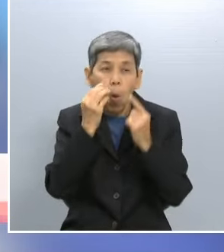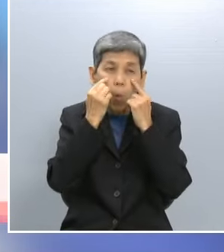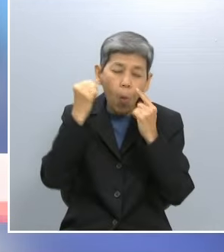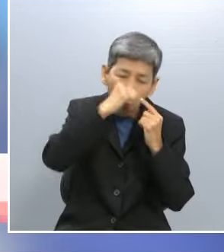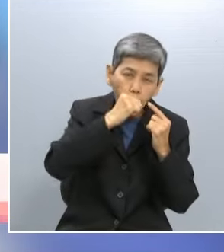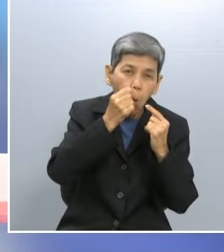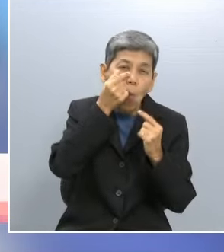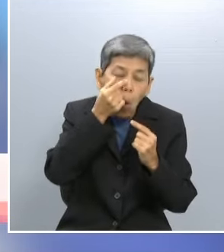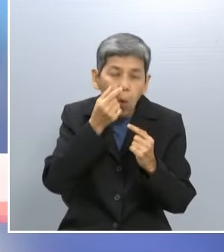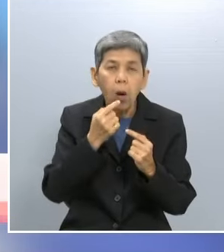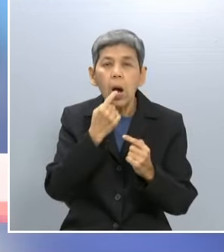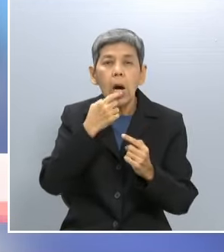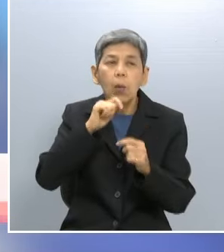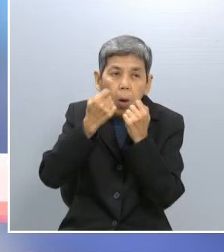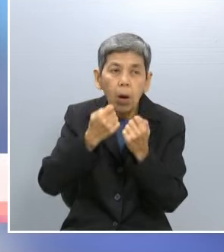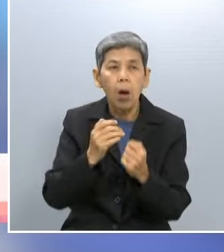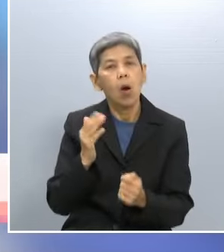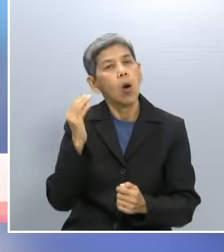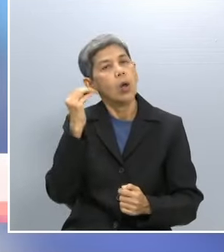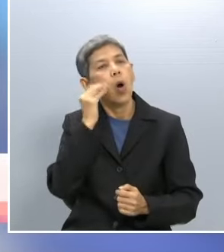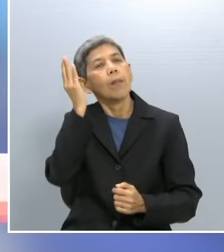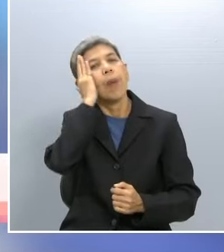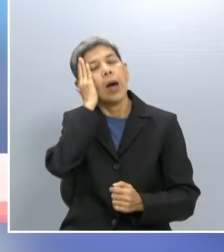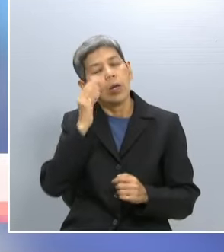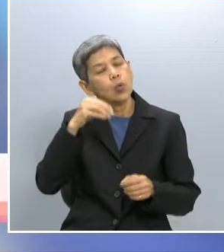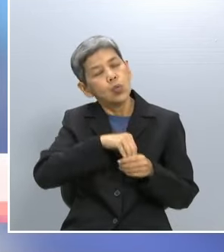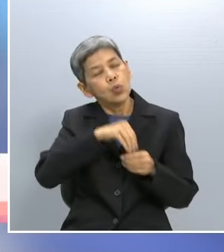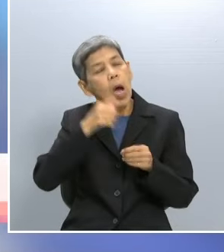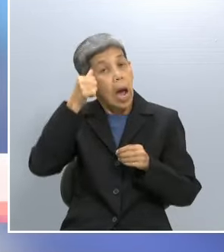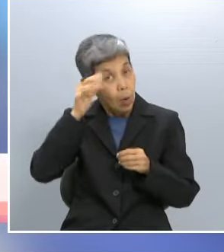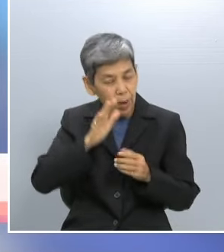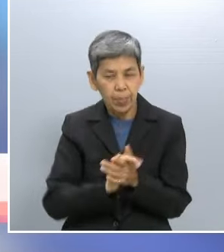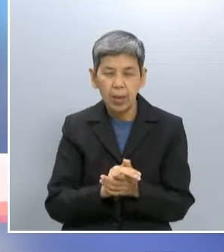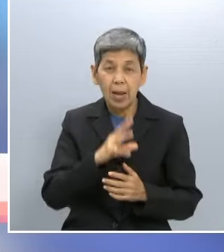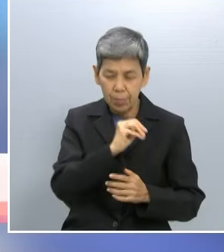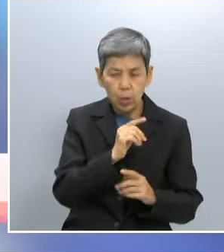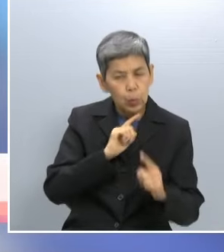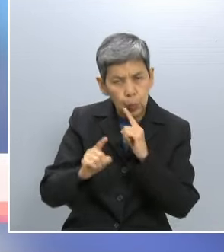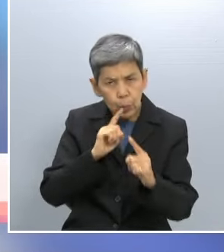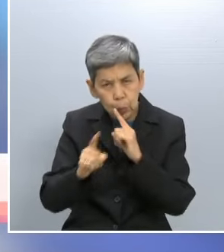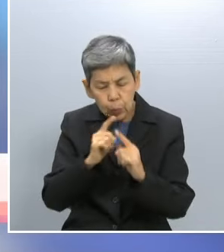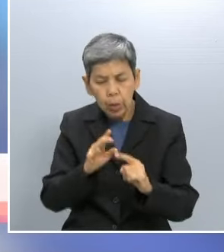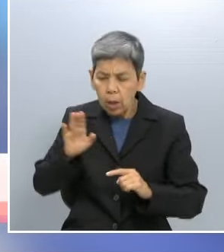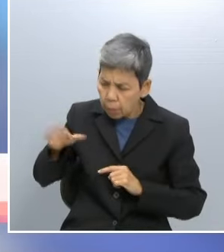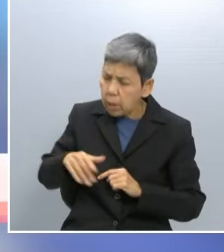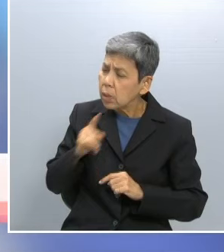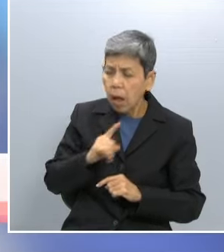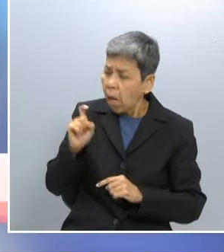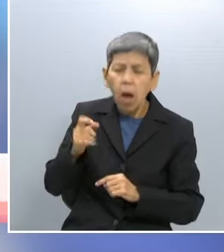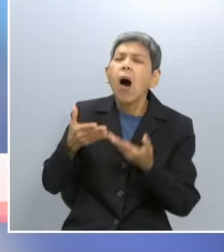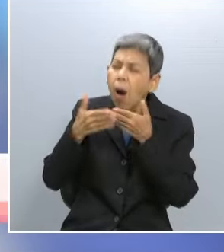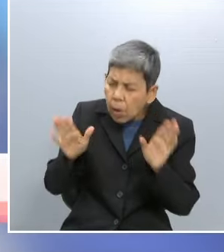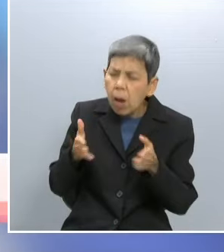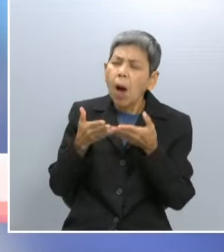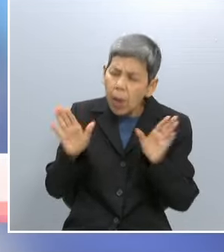จ็บแล้วสุดท้ายเราก็ไปนอนที่บ้านของมิ้น5วันระหว่างนั้นมิ้นบอกว่าก็ได้พูดปลอบกับนุ่นนะคะบอกว่าถ้าไม่ไหวก็ออกมาเ